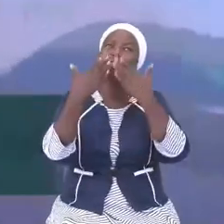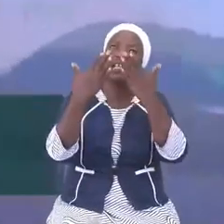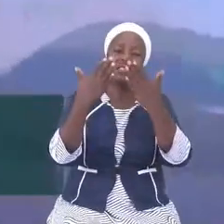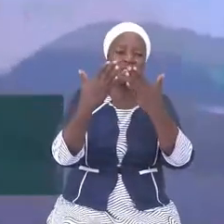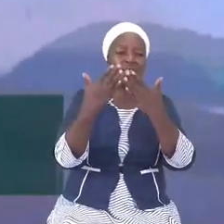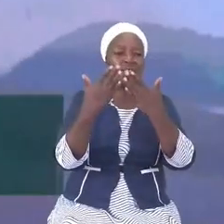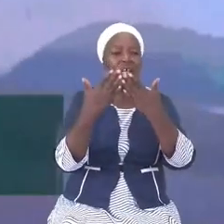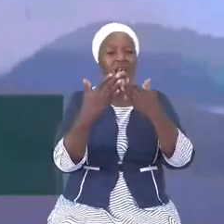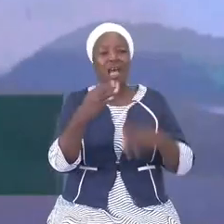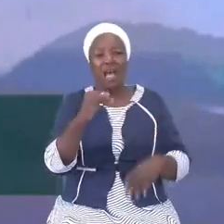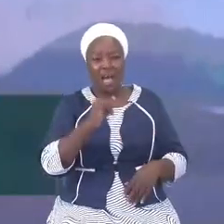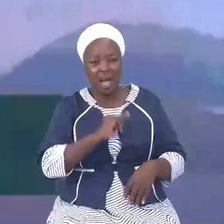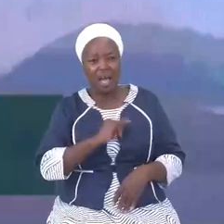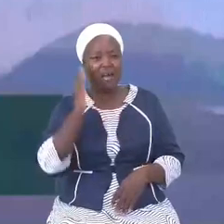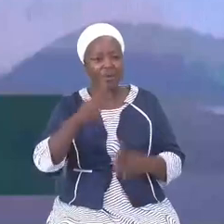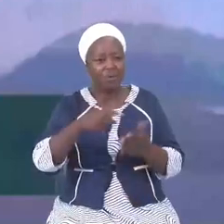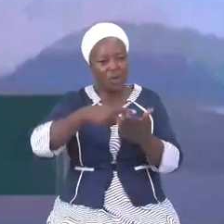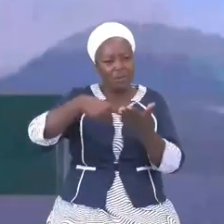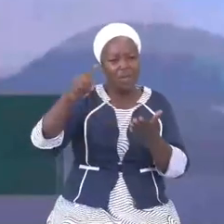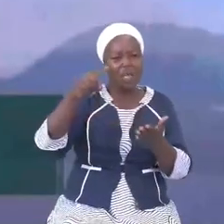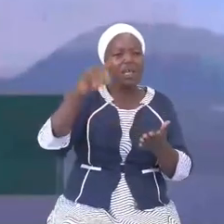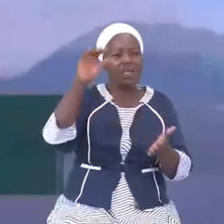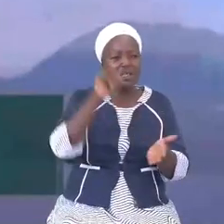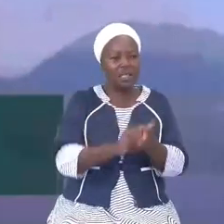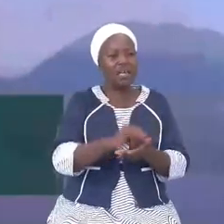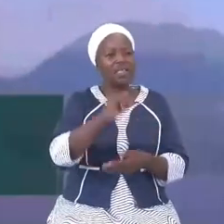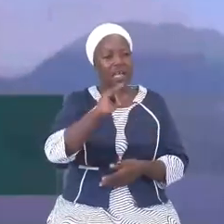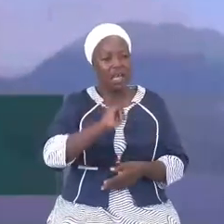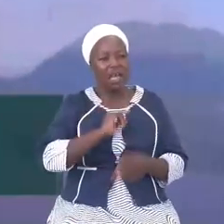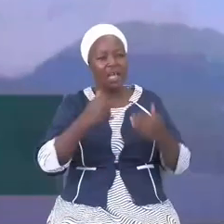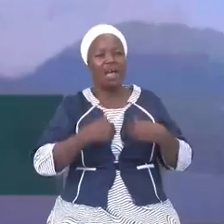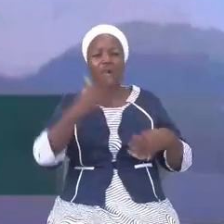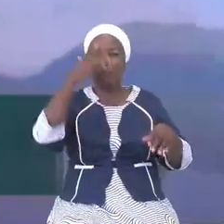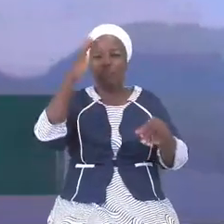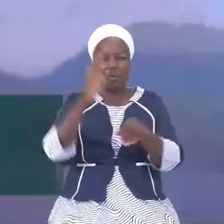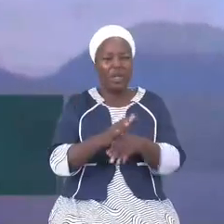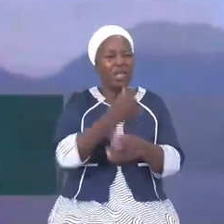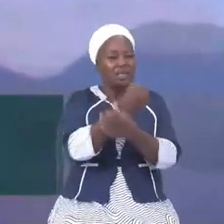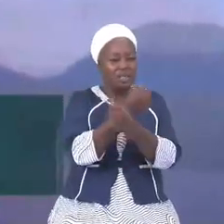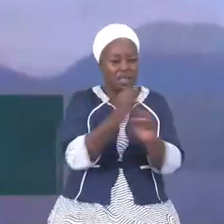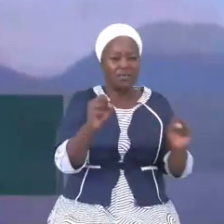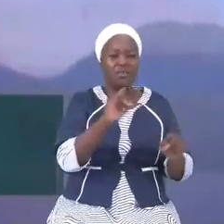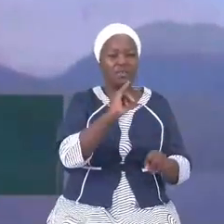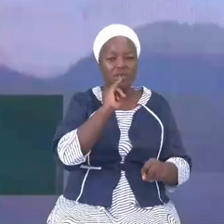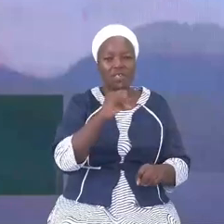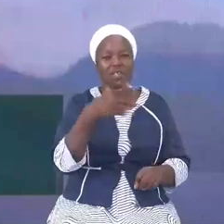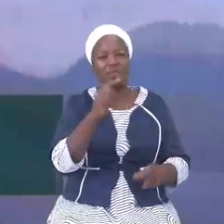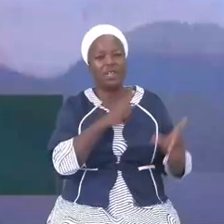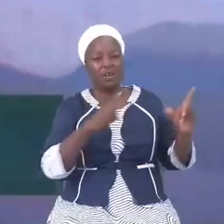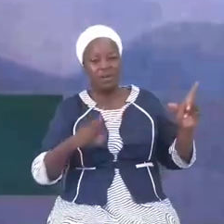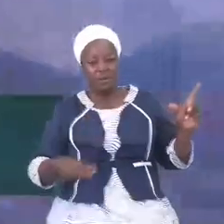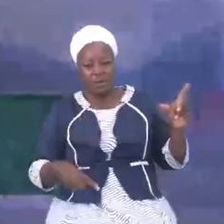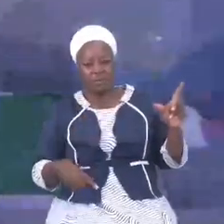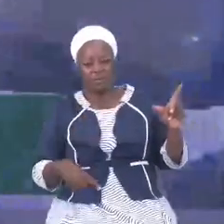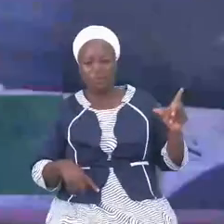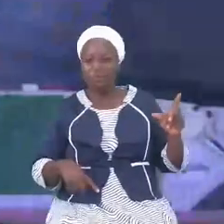les vœux que j'ai faits. Le salut vient de l'Éternel. Et voyez